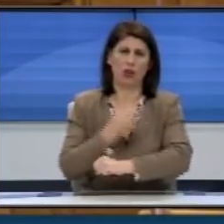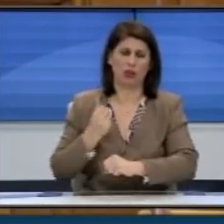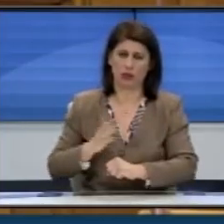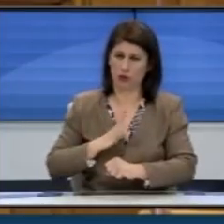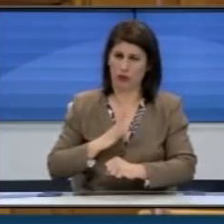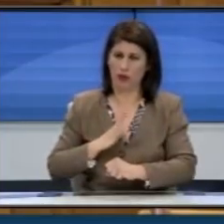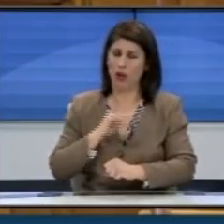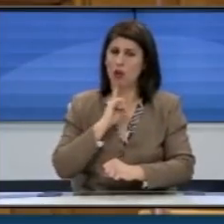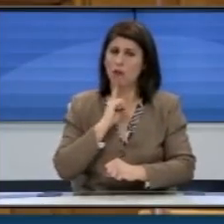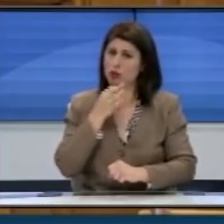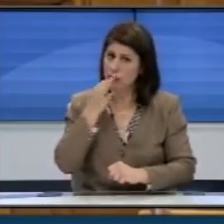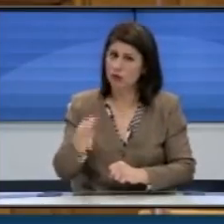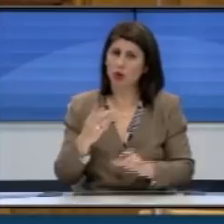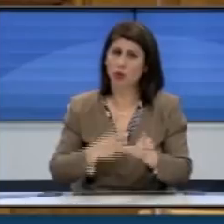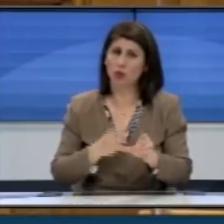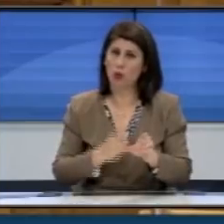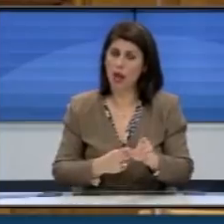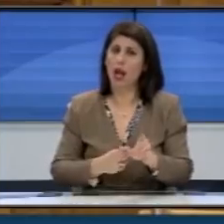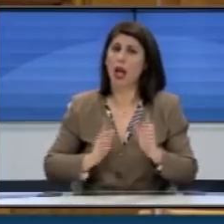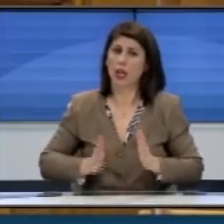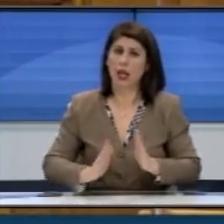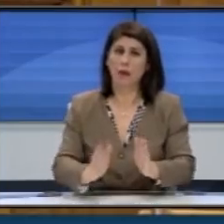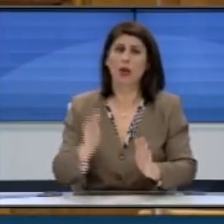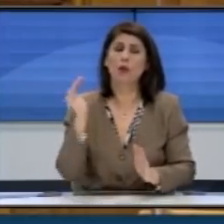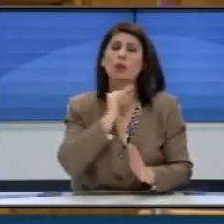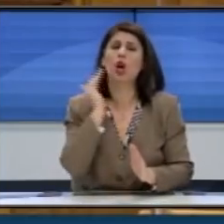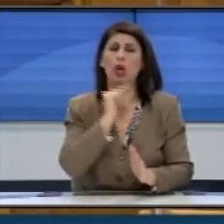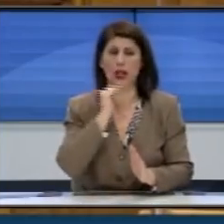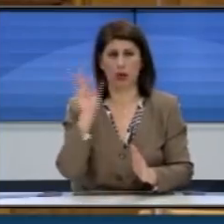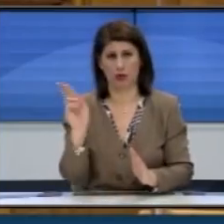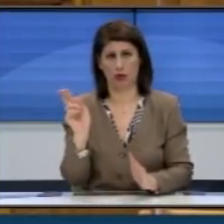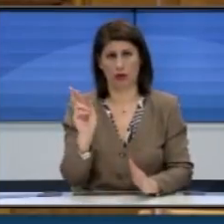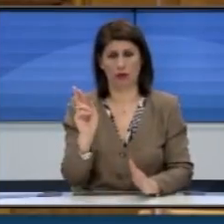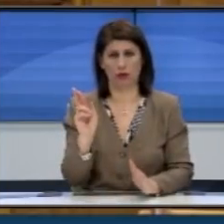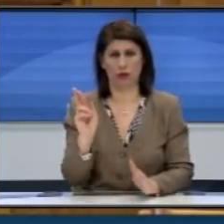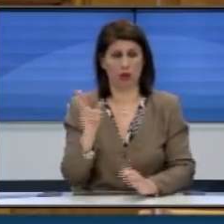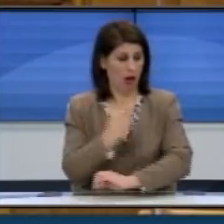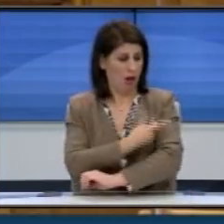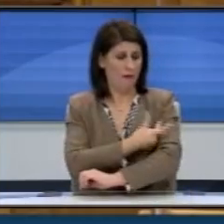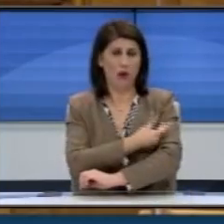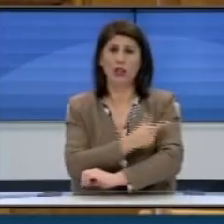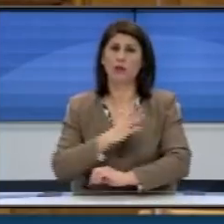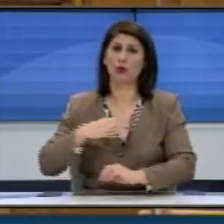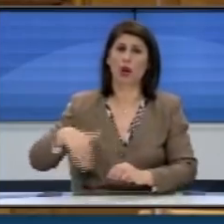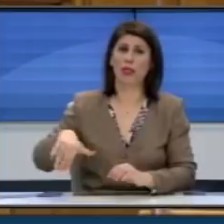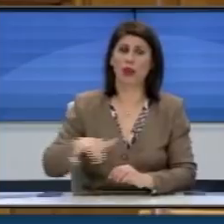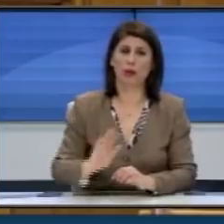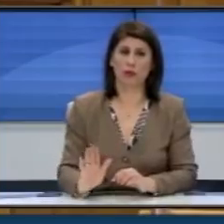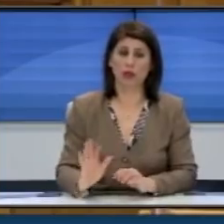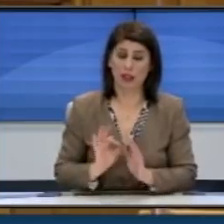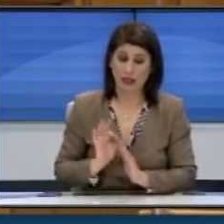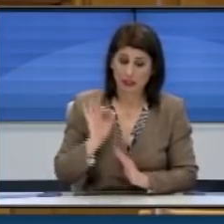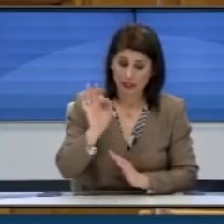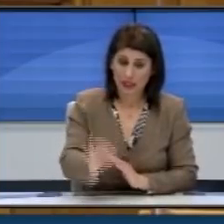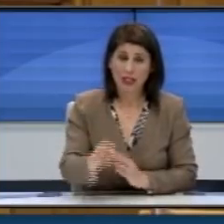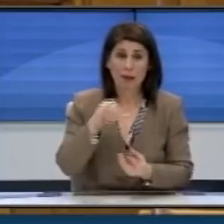πληθυσμό, όπως είπε το ΚΚΕ, για να προχωρήσει με πολύ πιο γρήγορους ρυθμούς ο εμβολιασμός του πληθυσμού.